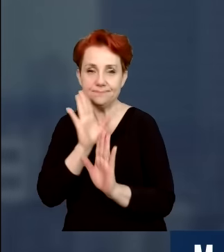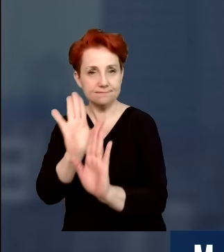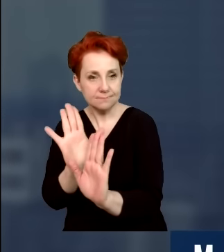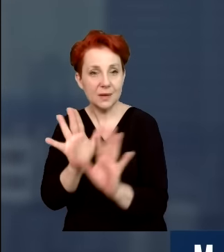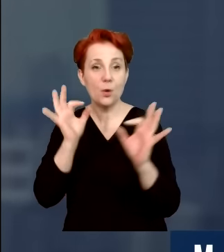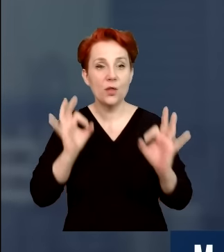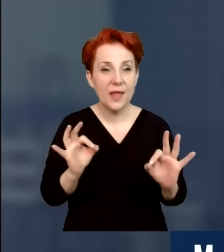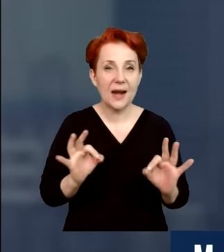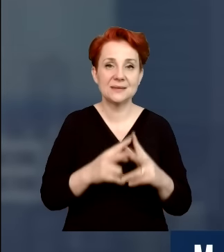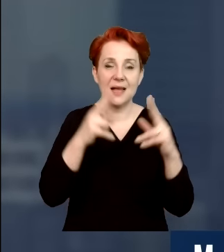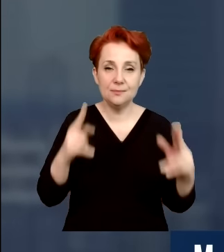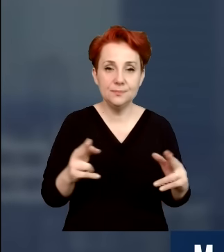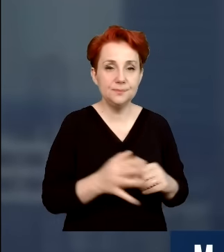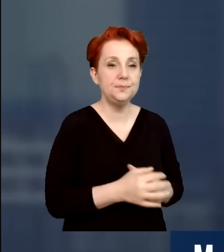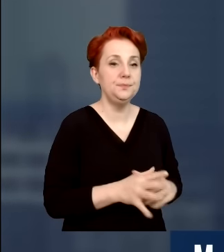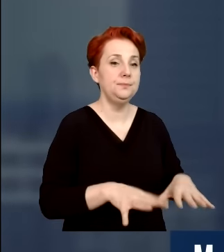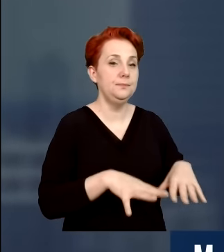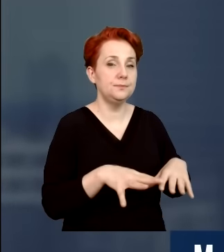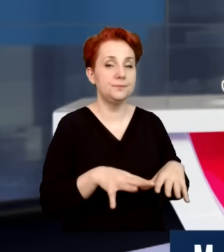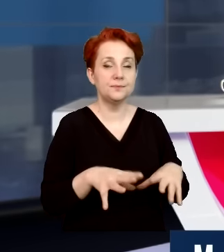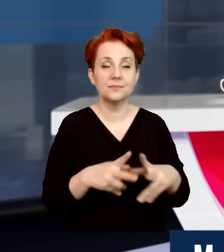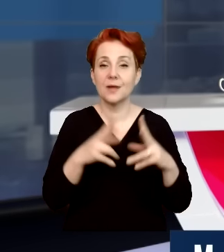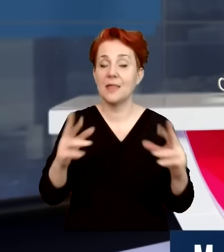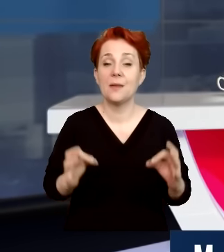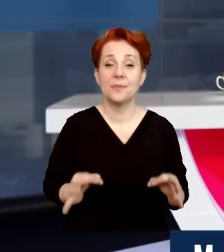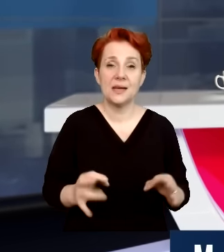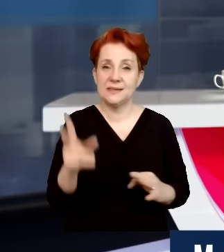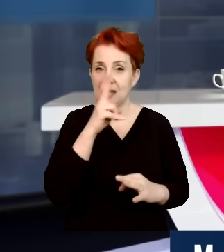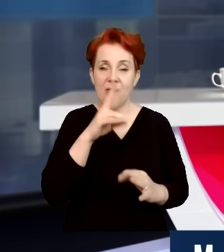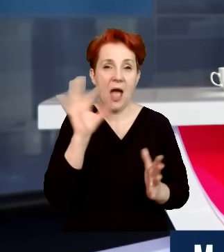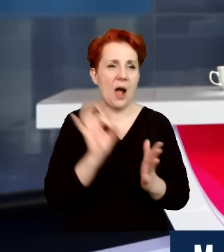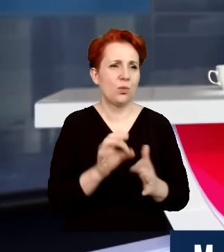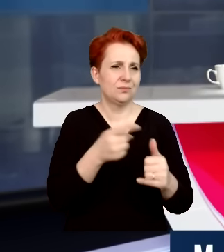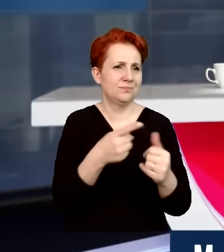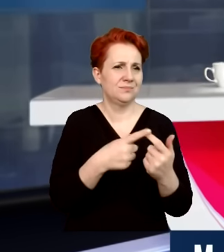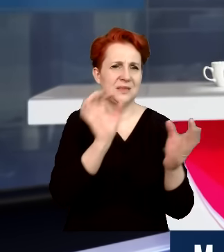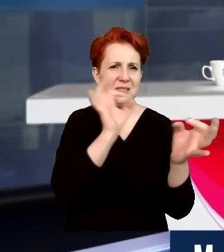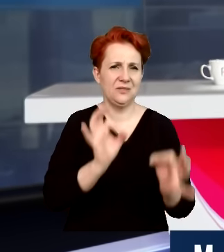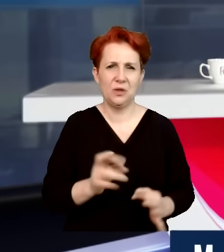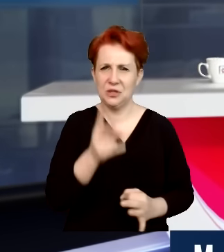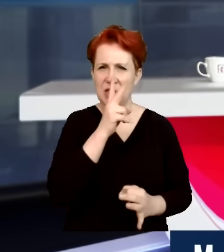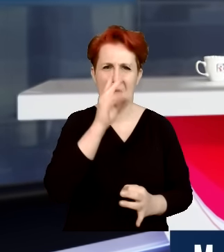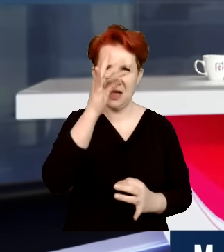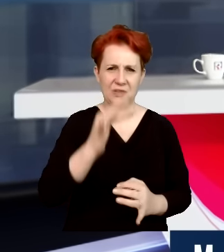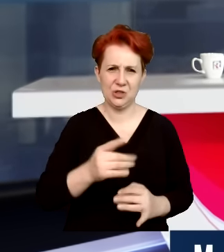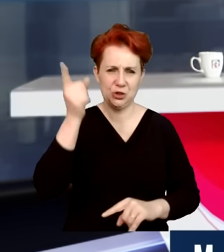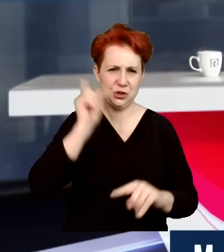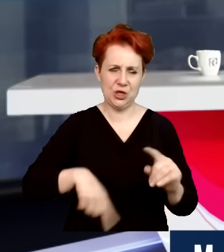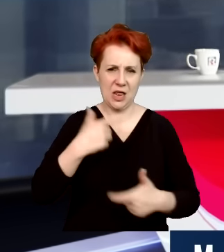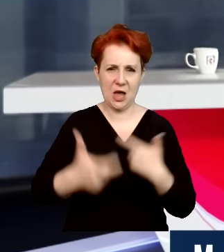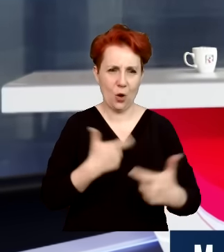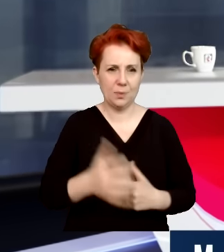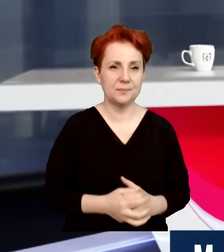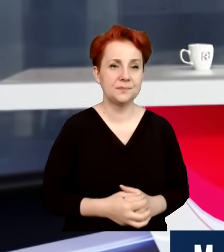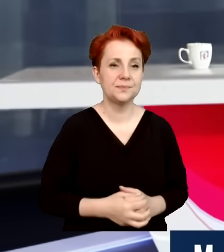etapie, na obecnym etapie nie widzę tutaj w tym akurat aspekcie czegoś, co by tutaj wymagało na przykład... Nie wiem,